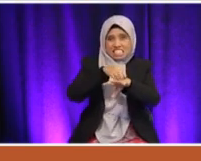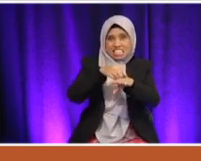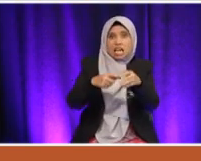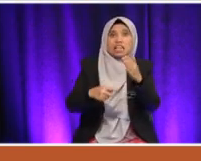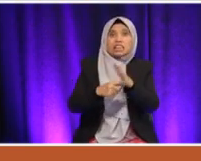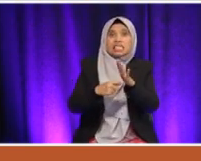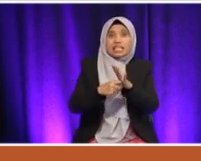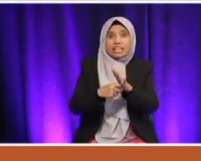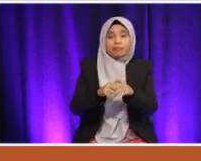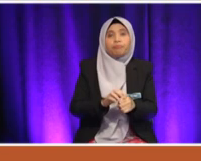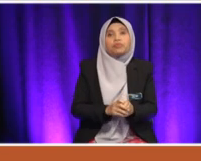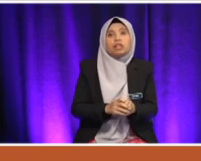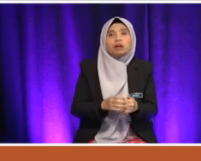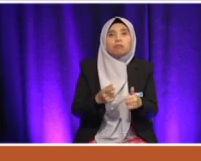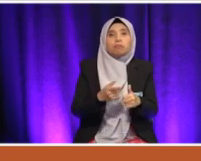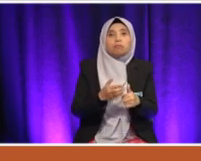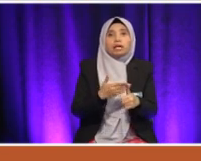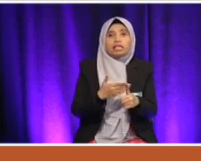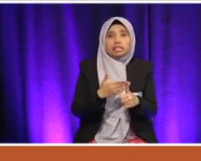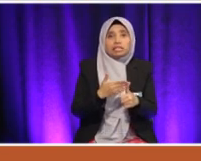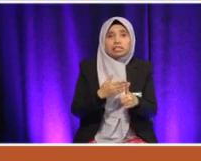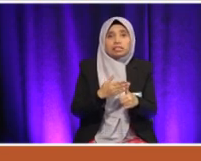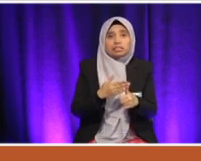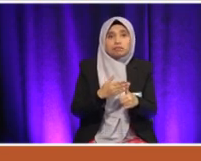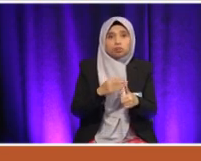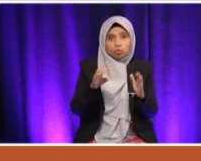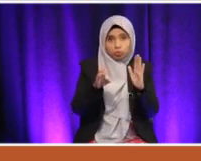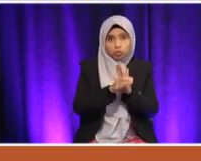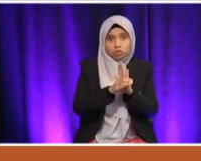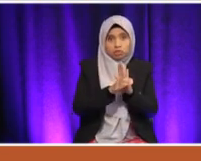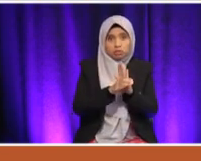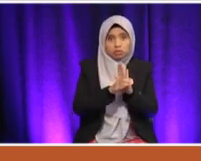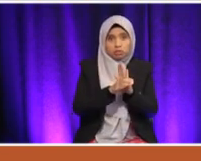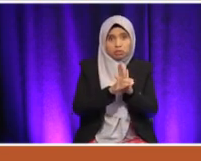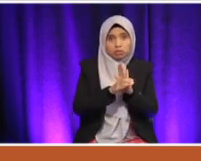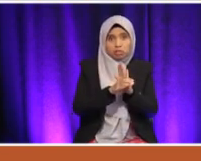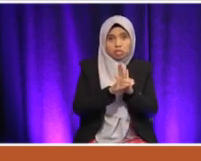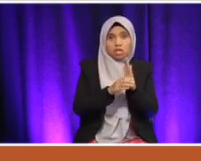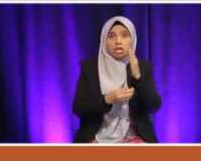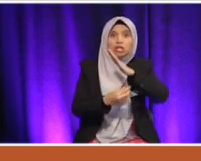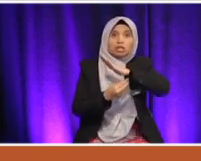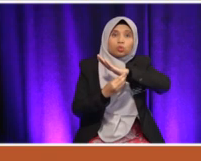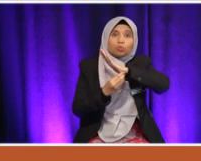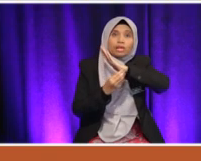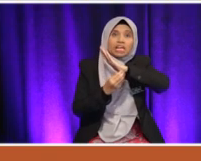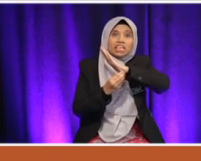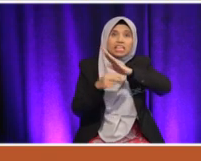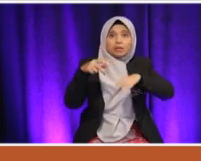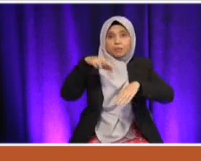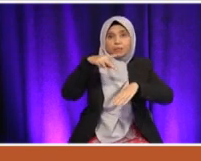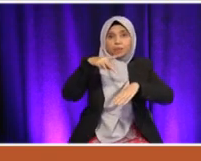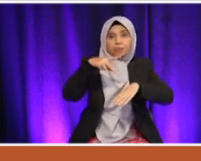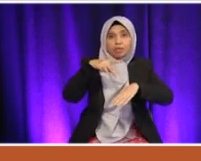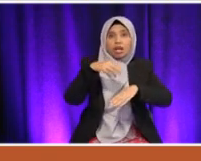adalah bagian-bagian yang akan mendapat kudis tekanan Oke contohnya di ujung di belakang kepala